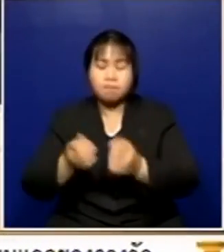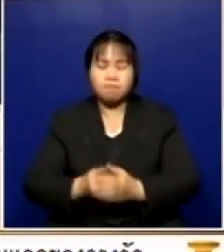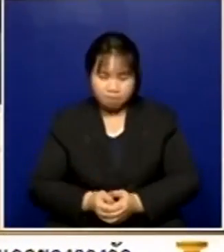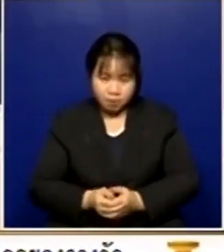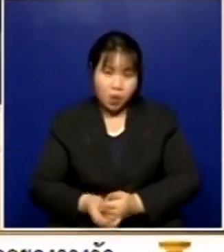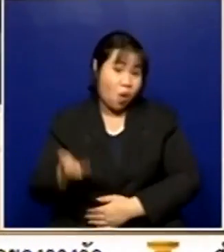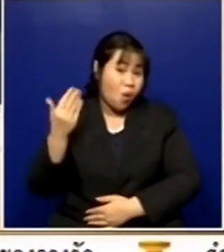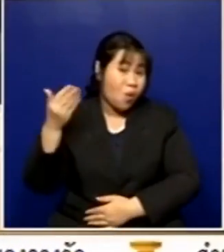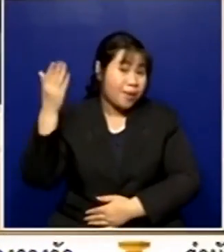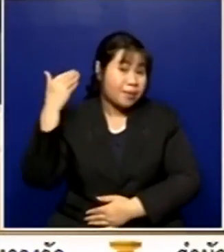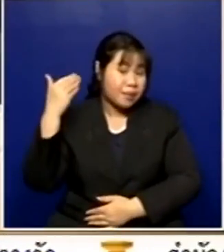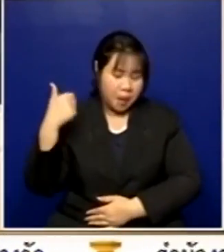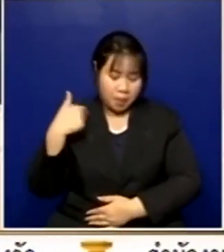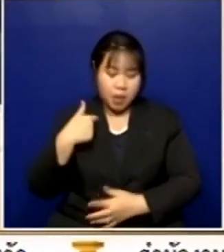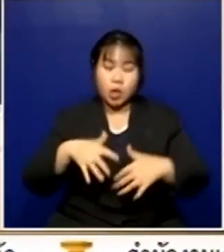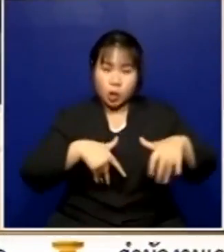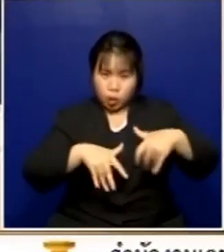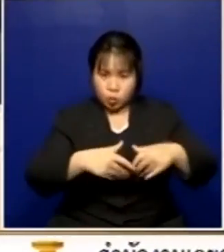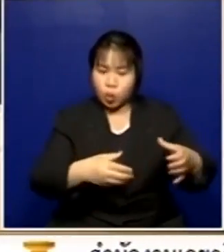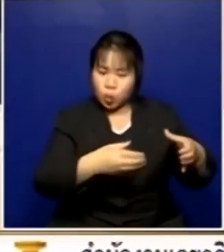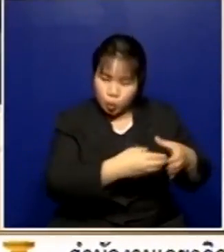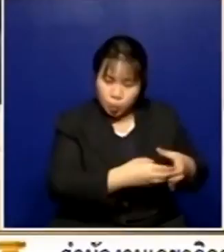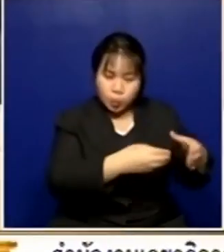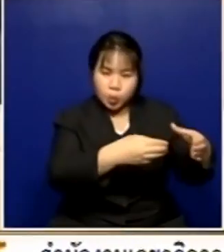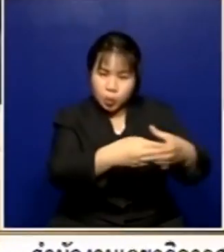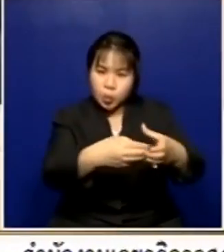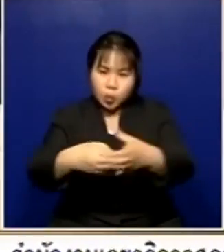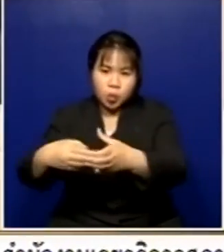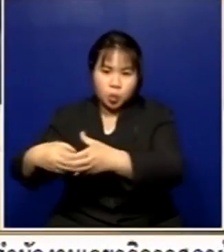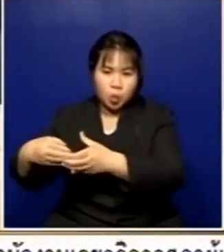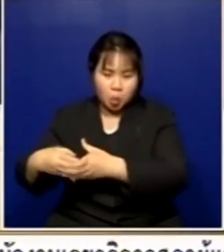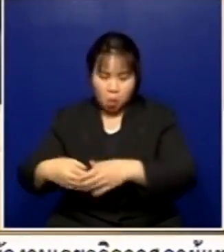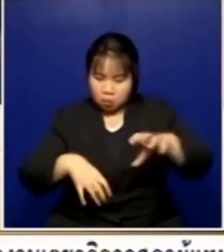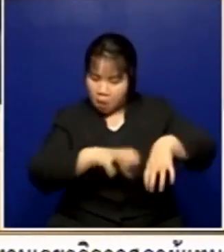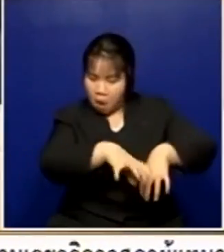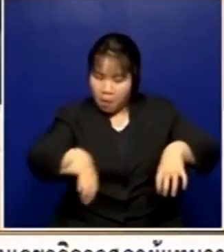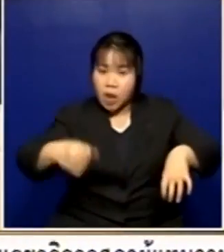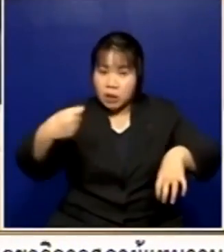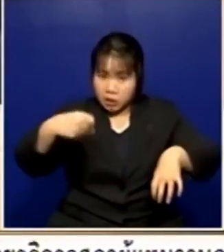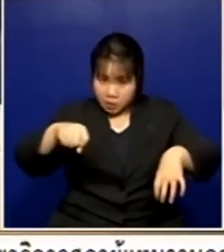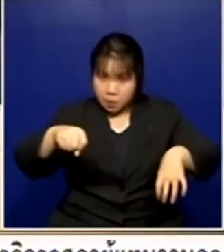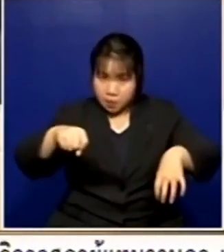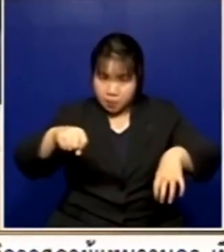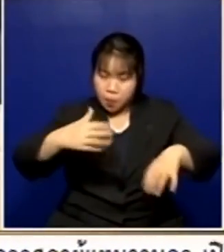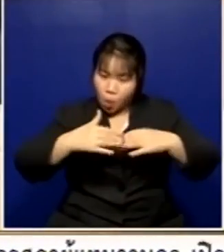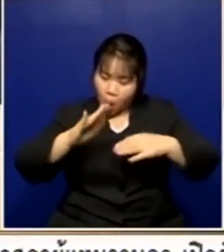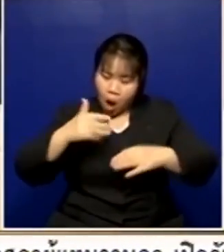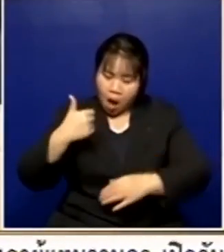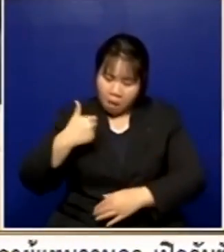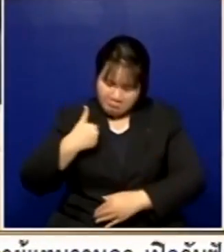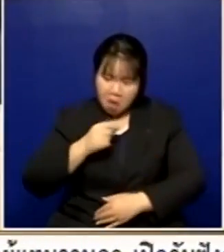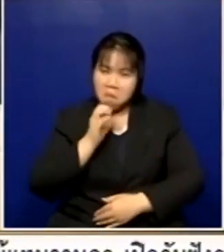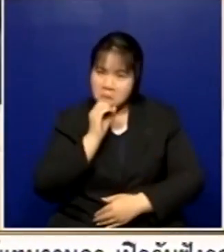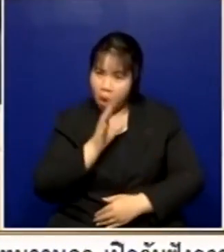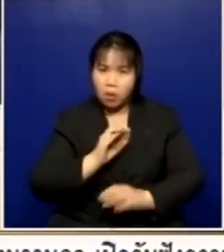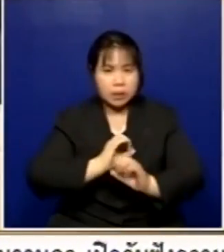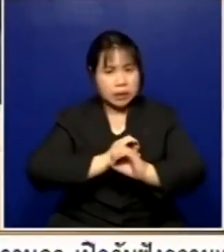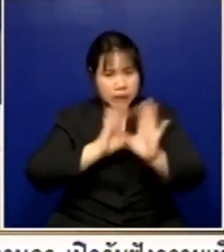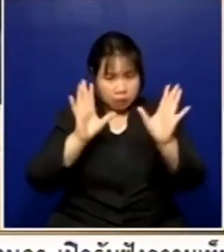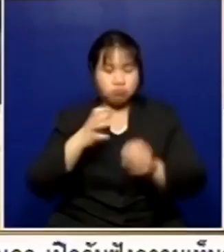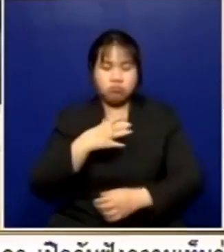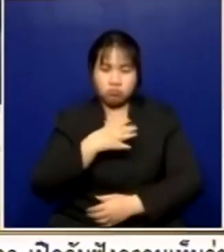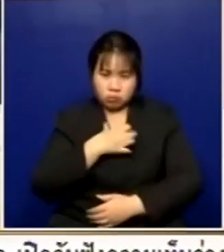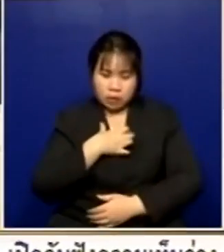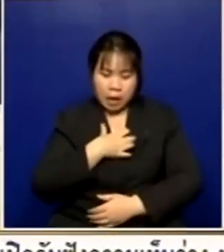มีตัวแทนจากภาคประชาชนกลุ่มต่างๆหลายสิบองค์กรร่วมกันประกาศเจตนารมณ์ที่จะผลักดัน